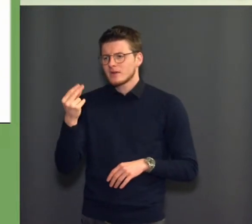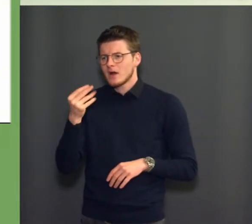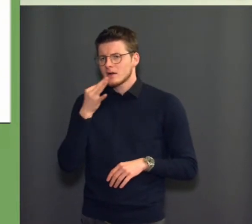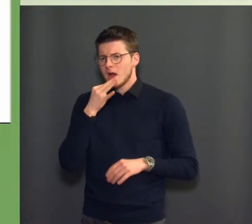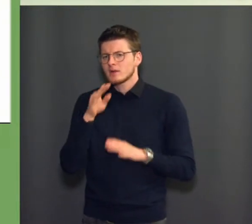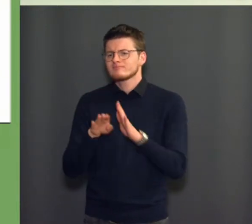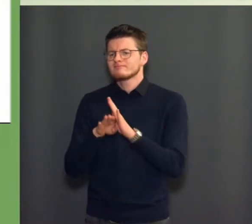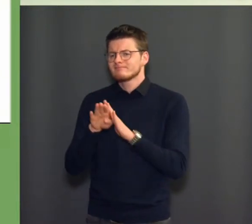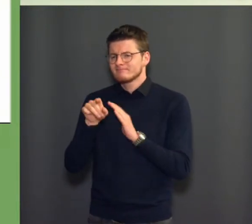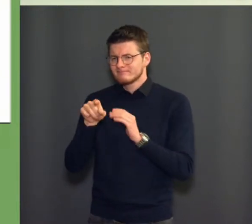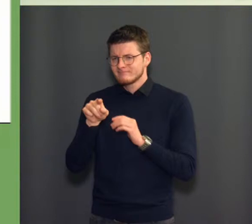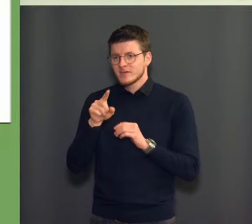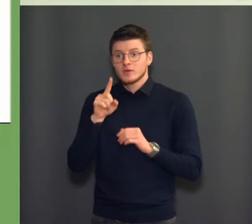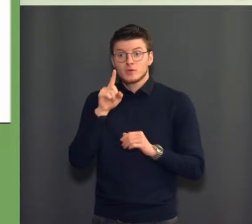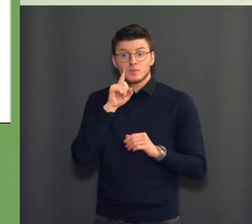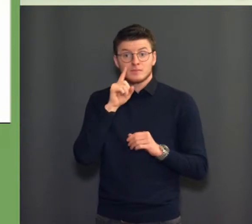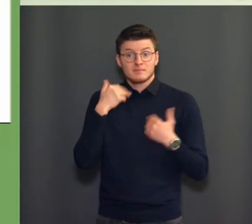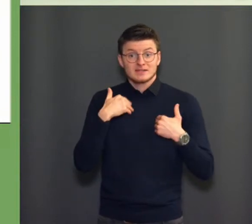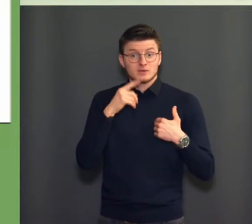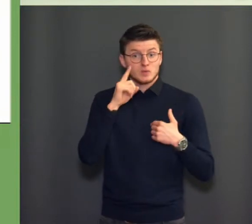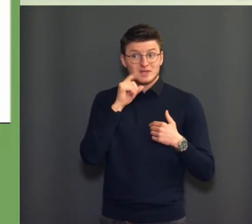verblijven.